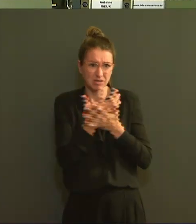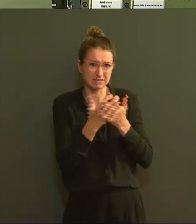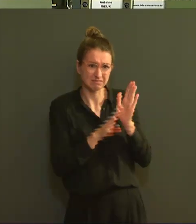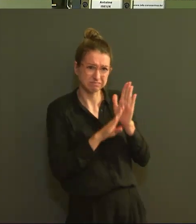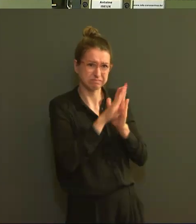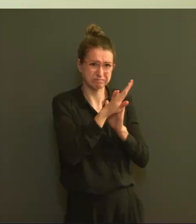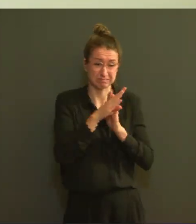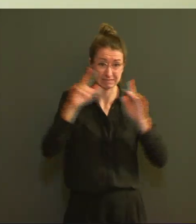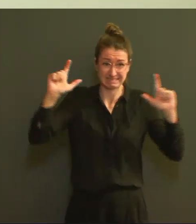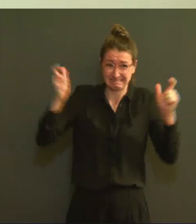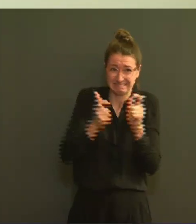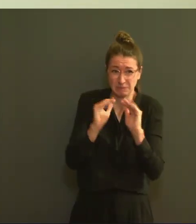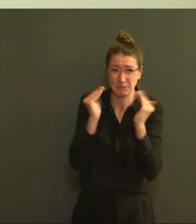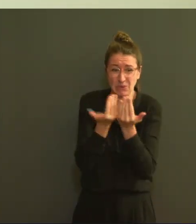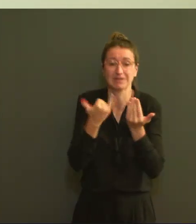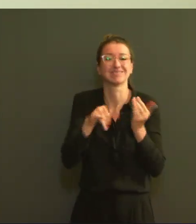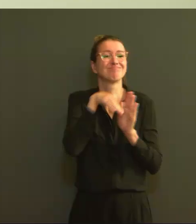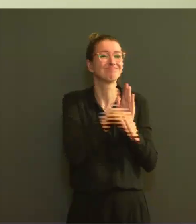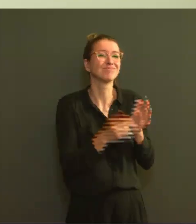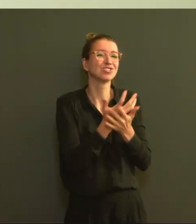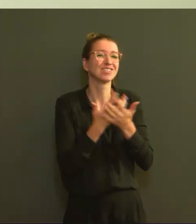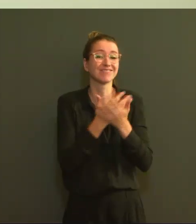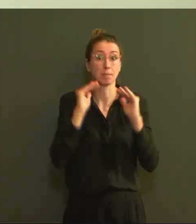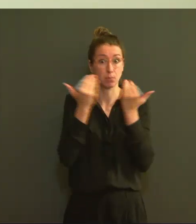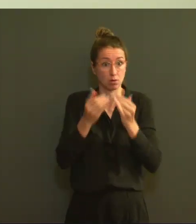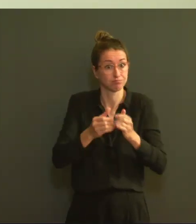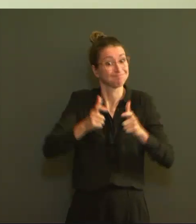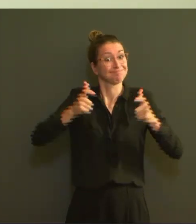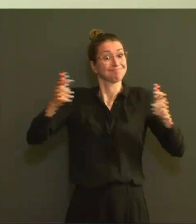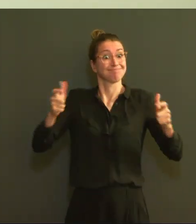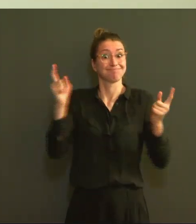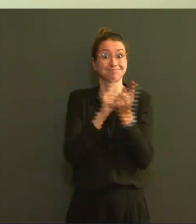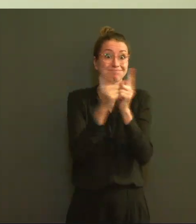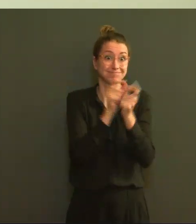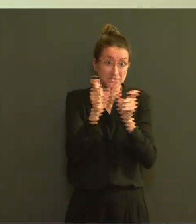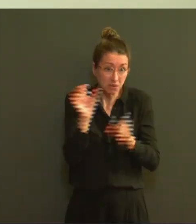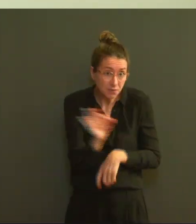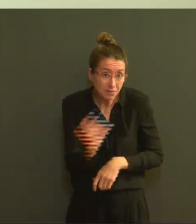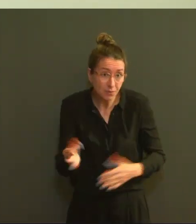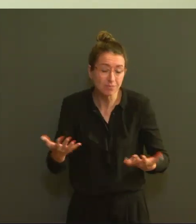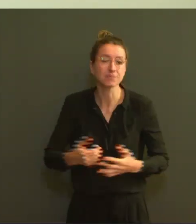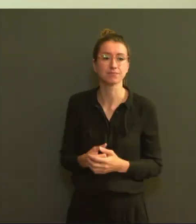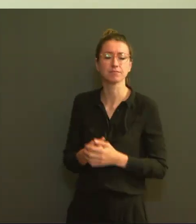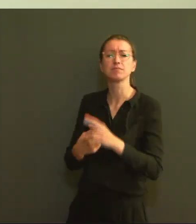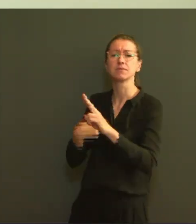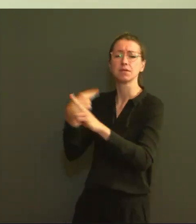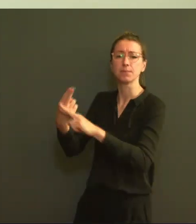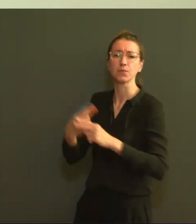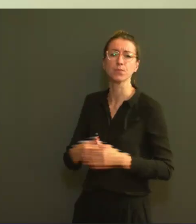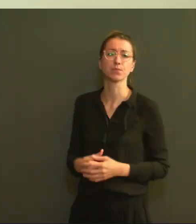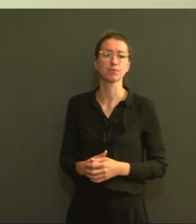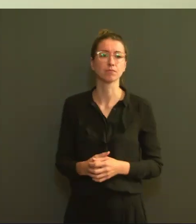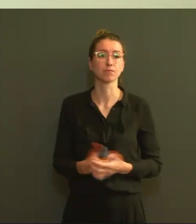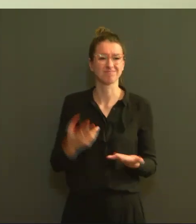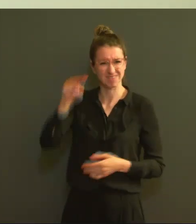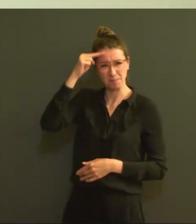meilleure? Alors, on a vu qu'en faisant des bulles de 15 personnes par semaine, par membre de la famille, on